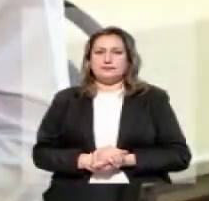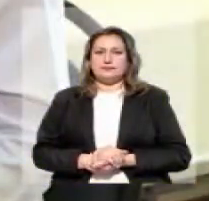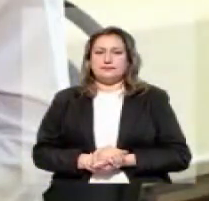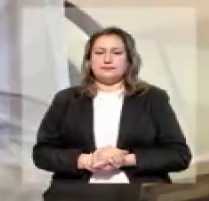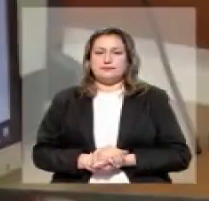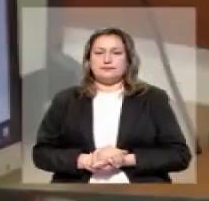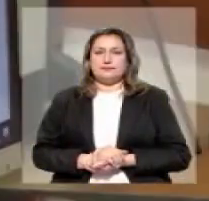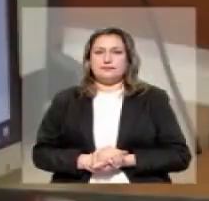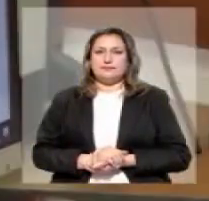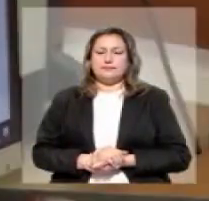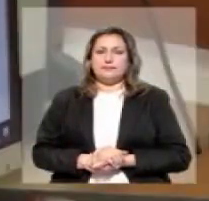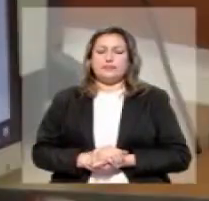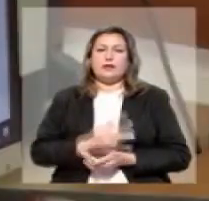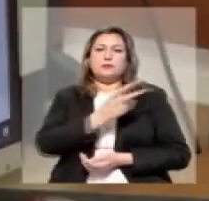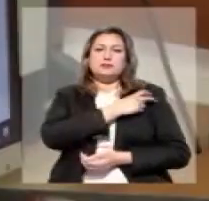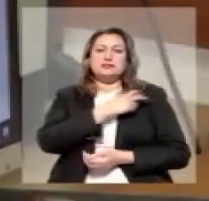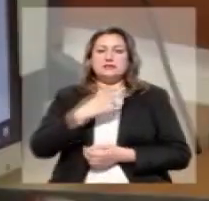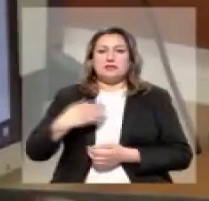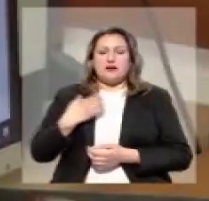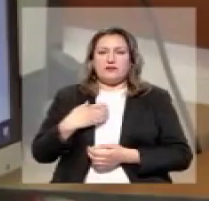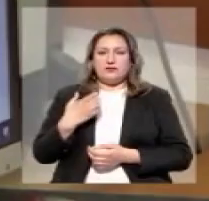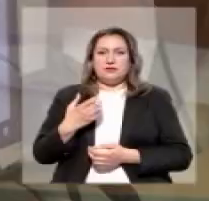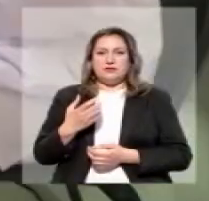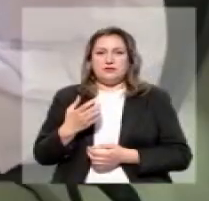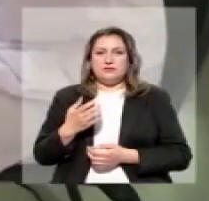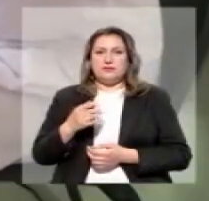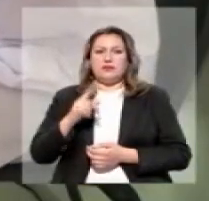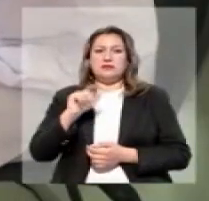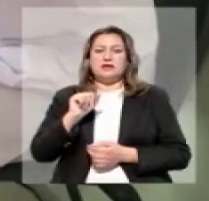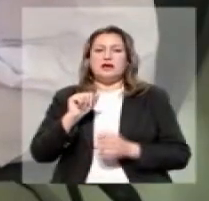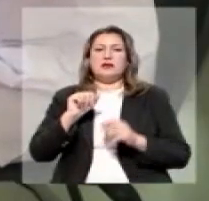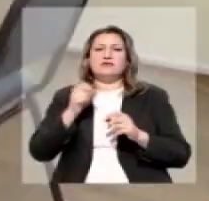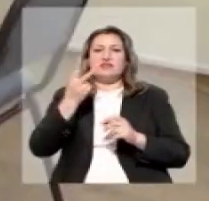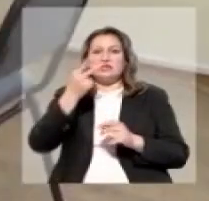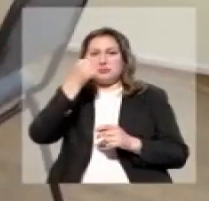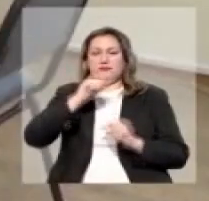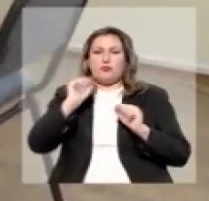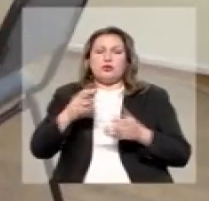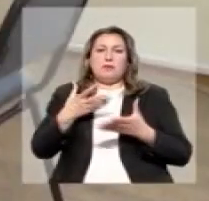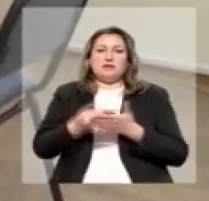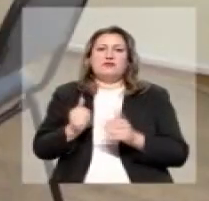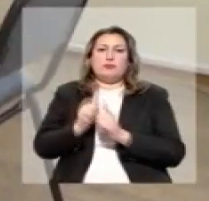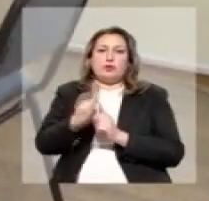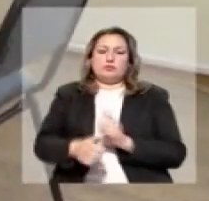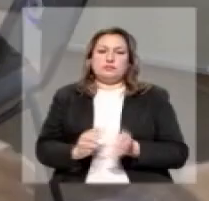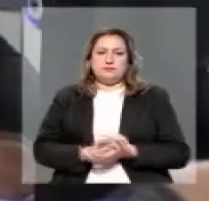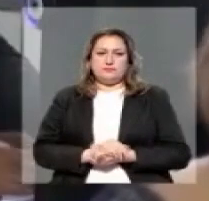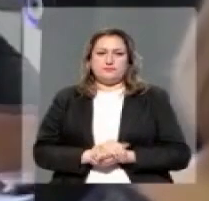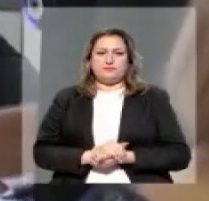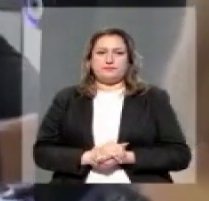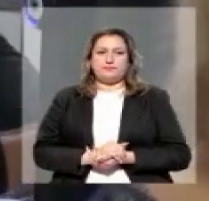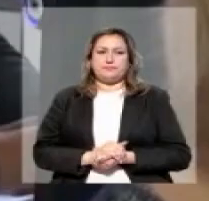Енді сақтандыру мәртебесін алу үшін төлем қалай жасалады? Міндетті әлеуметтік медициналық сақтандыру жүйесіне қатысты